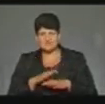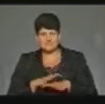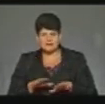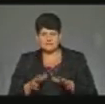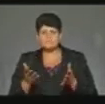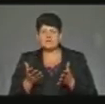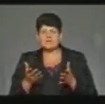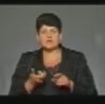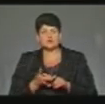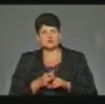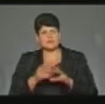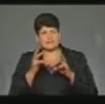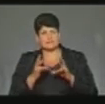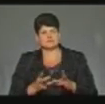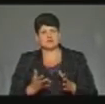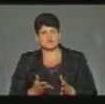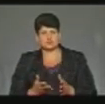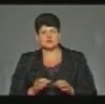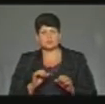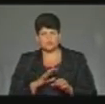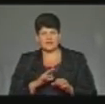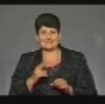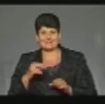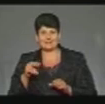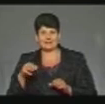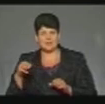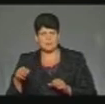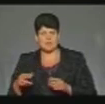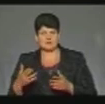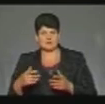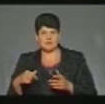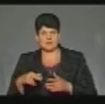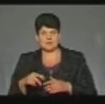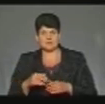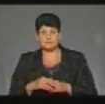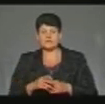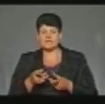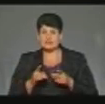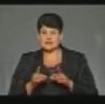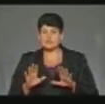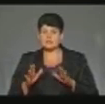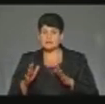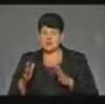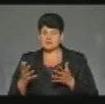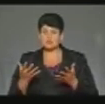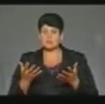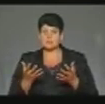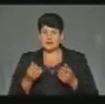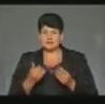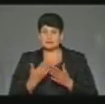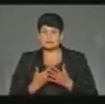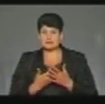які найнебезпечніші? Чи трапляються ДТП з потерпілими на пішохідних переходах? Дійсно, трапляються. Якщо брати